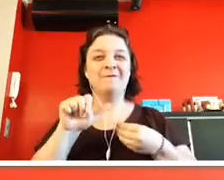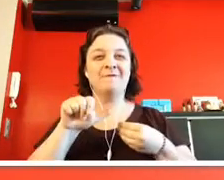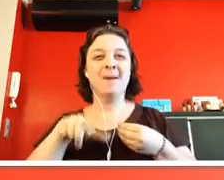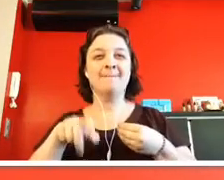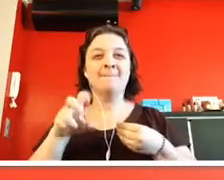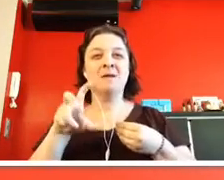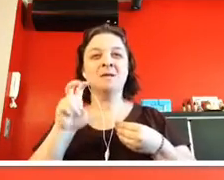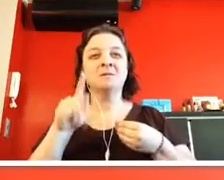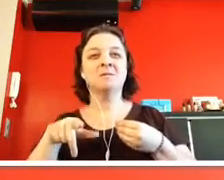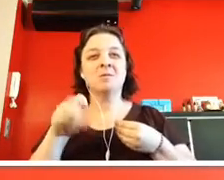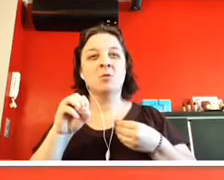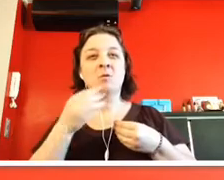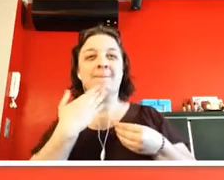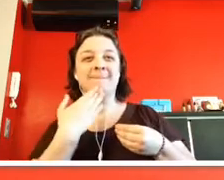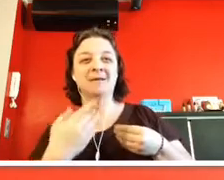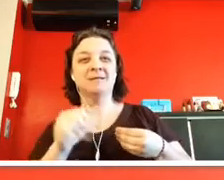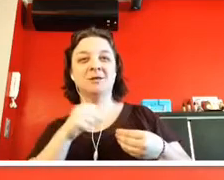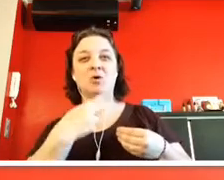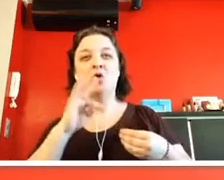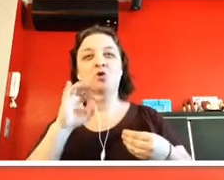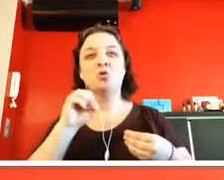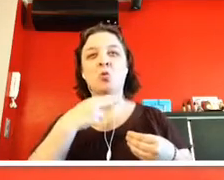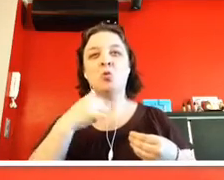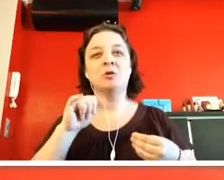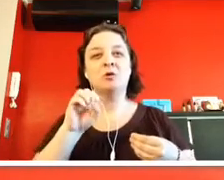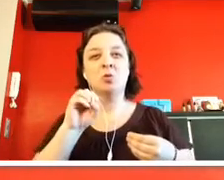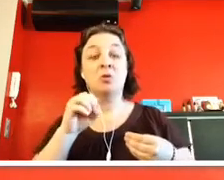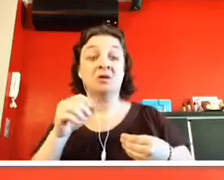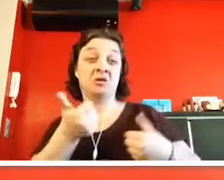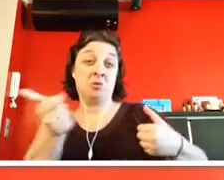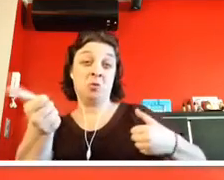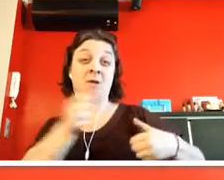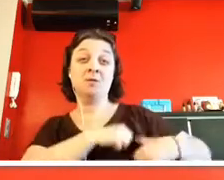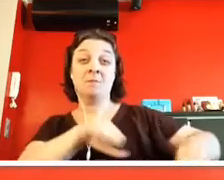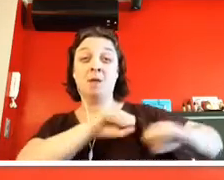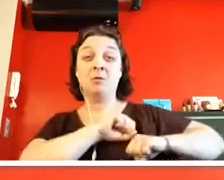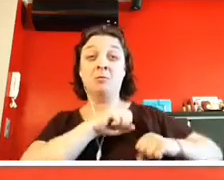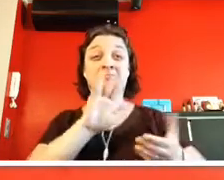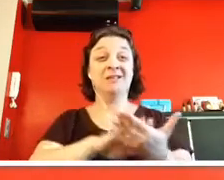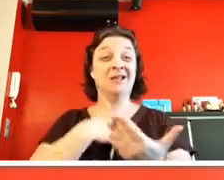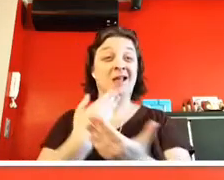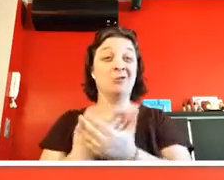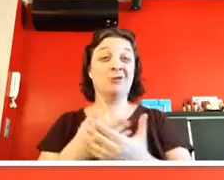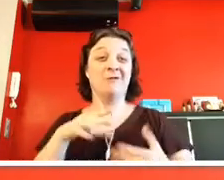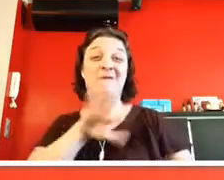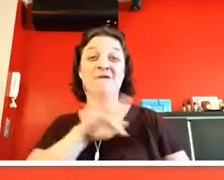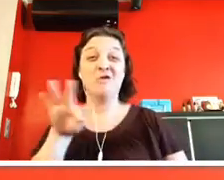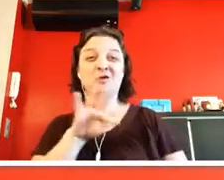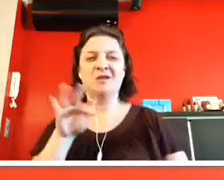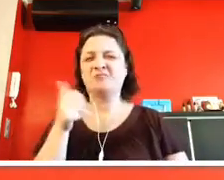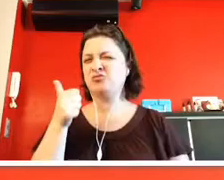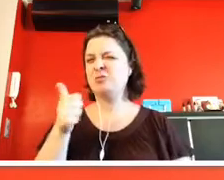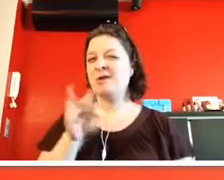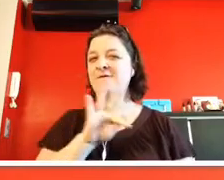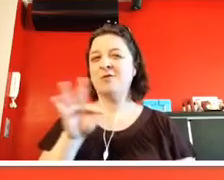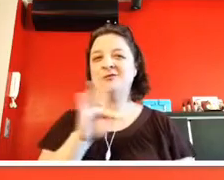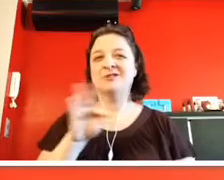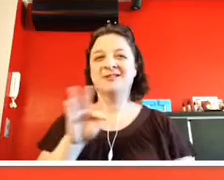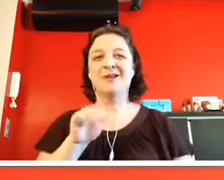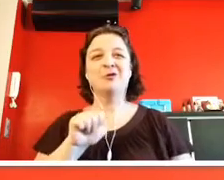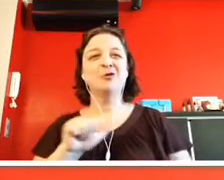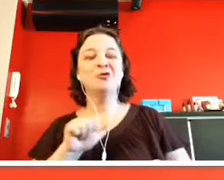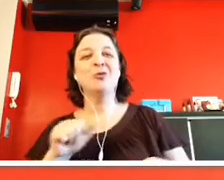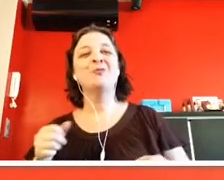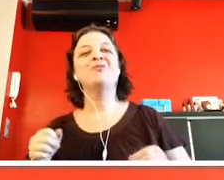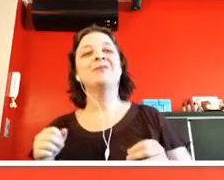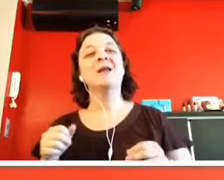donnée au Vape Expo. Merci à Antonio, parce qu'il est espagnol, mais il m'a tout traduit en français. Donc, un super français,